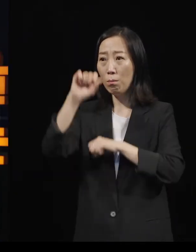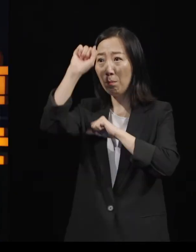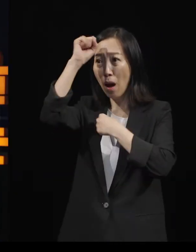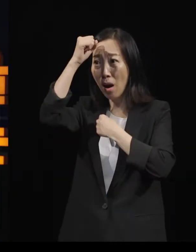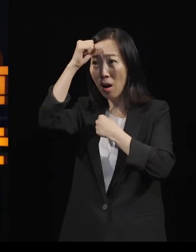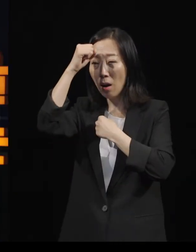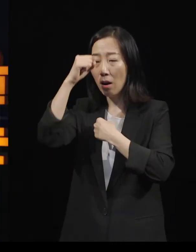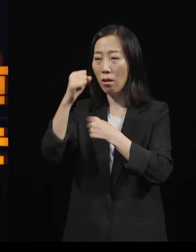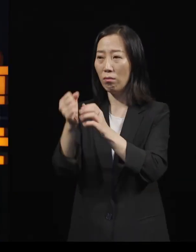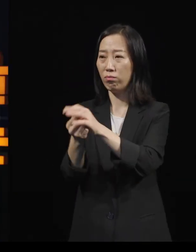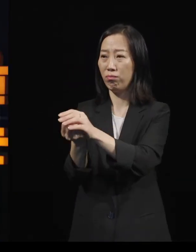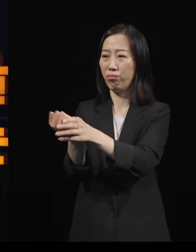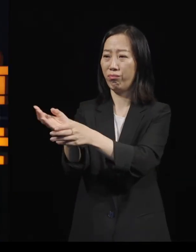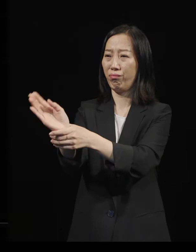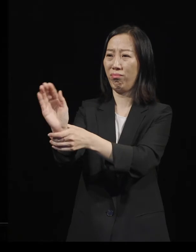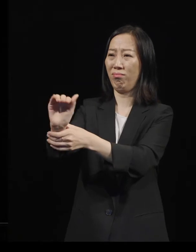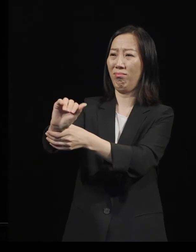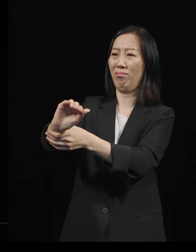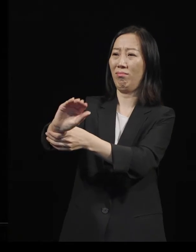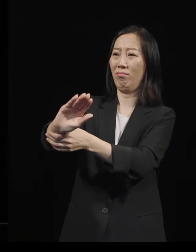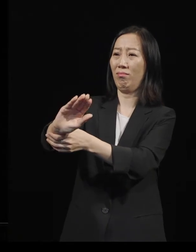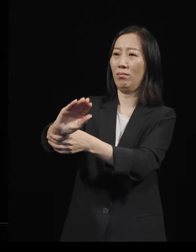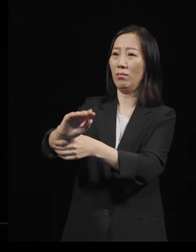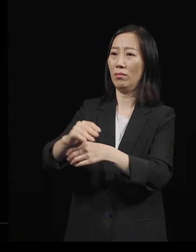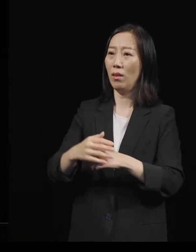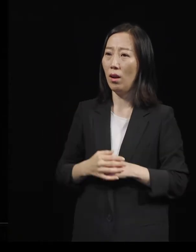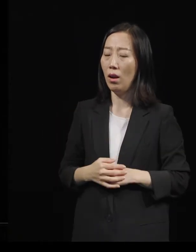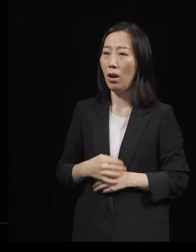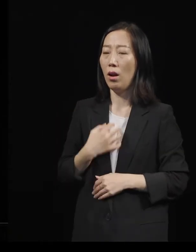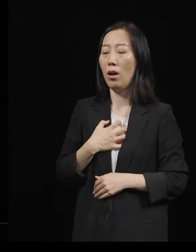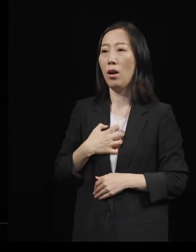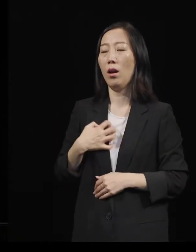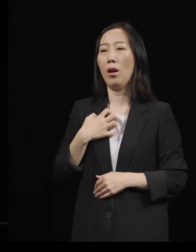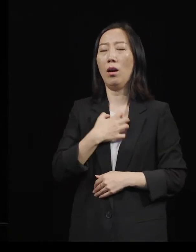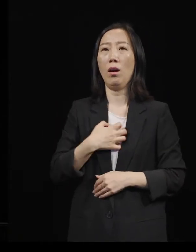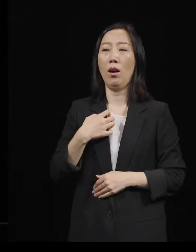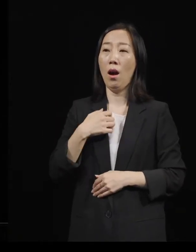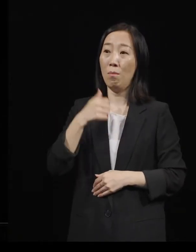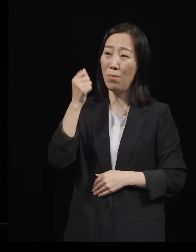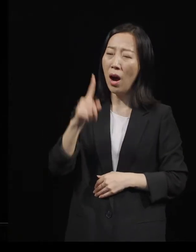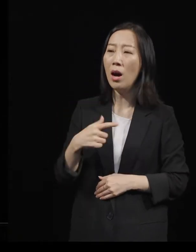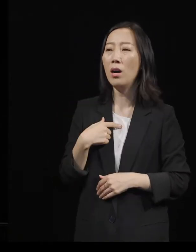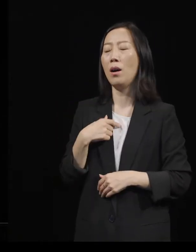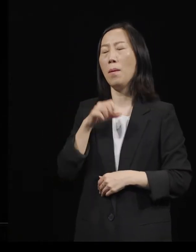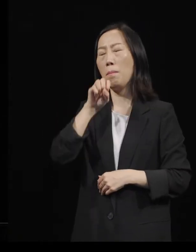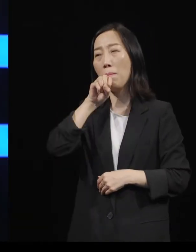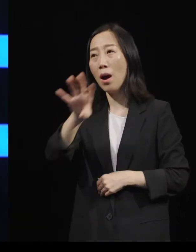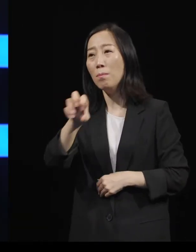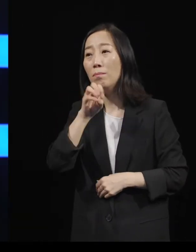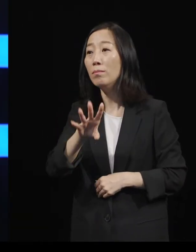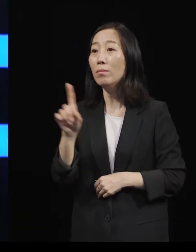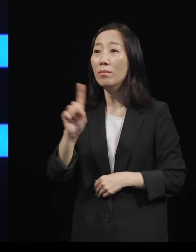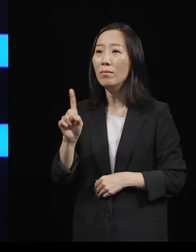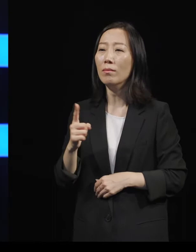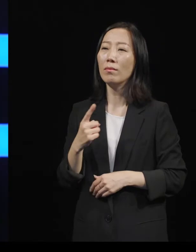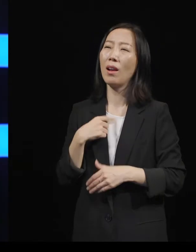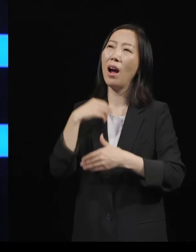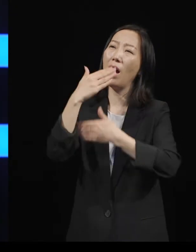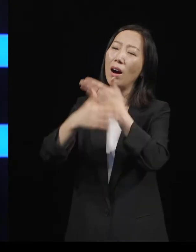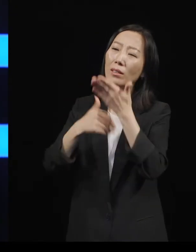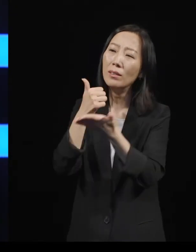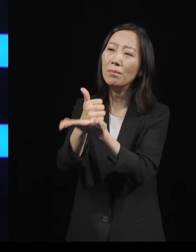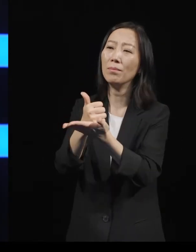이렇게 휘더라고요. 제가 그때 수십 번, 수백 번 되뇌었던 말은 뭐냐면요.